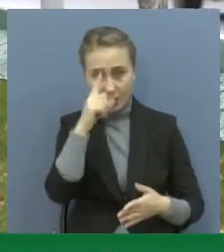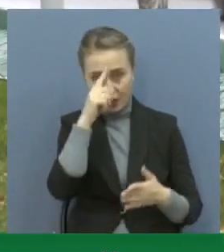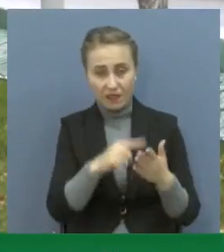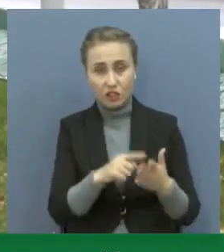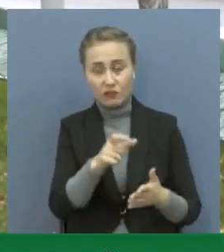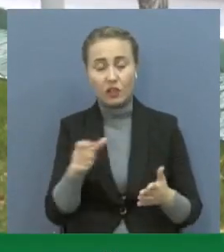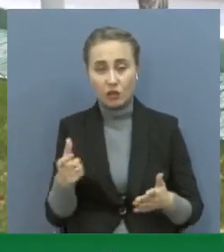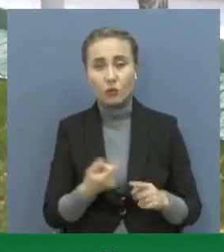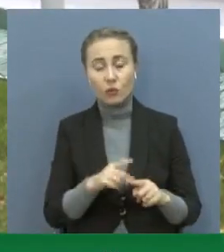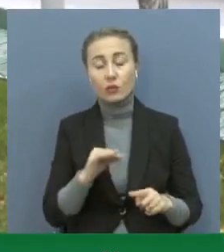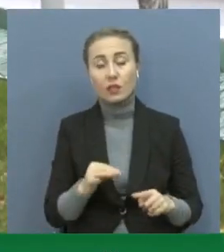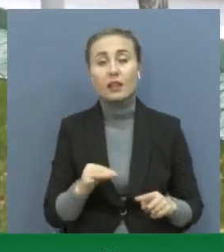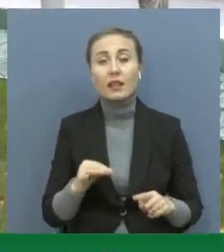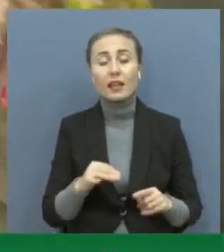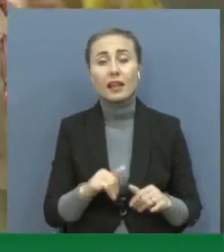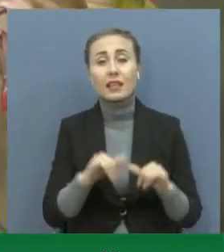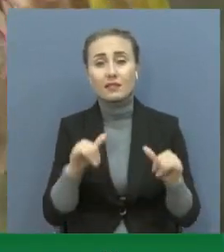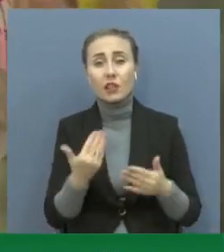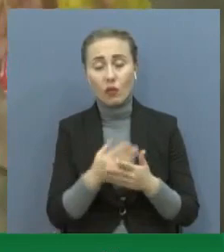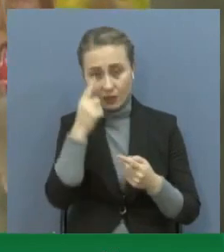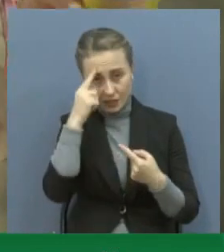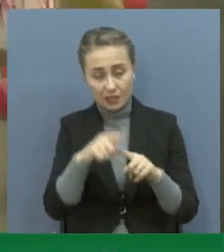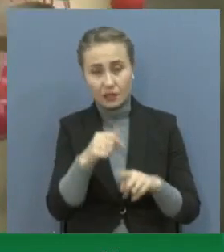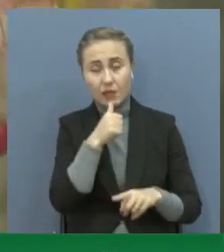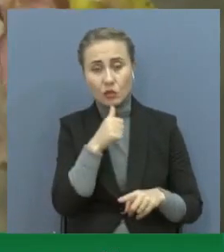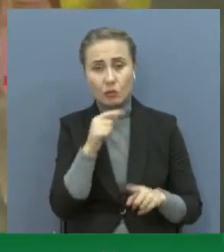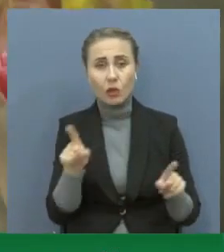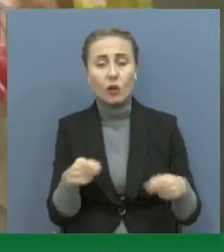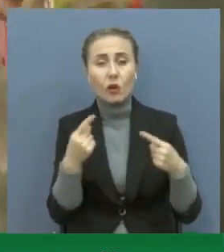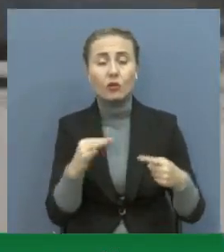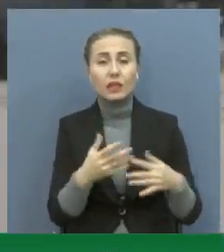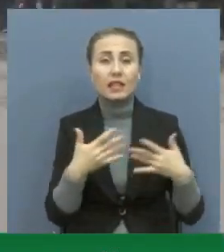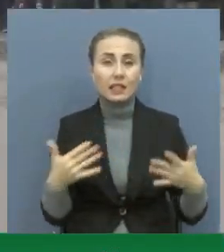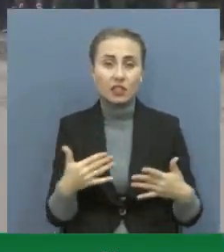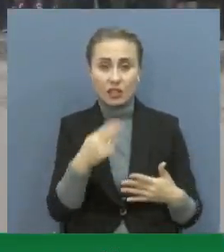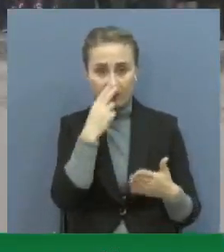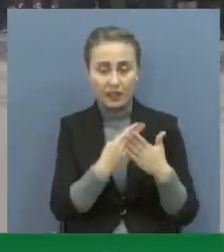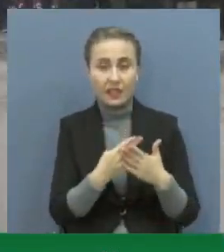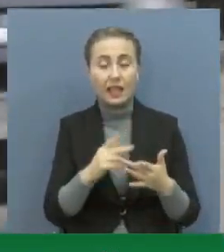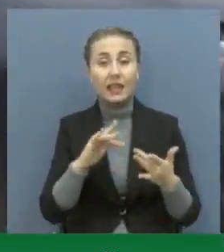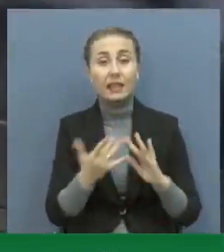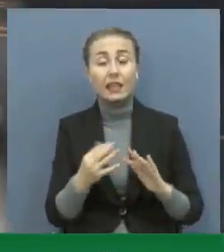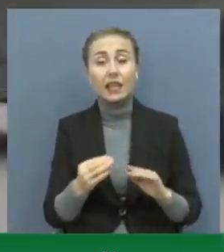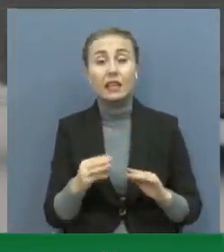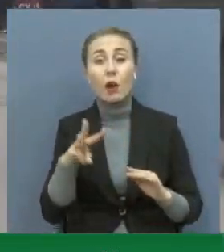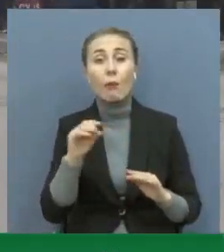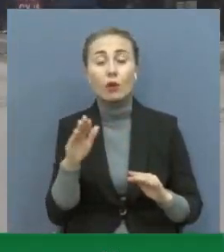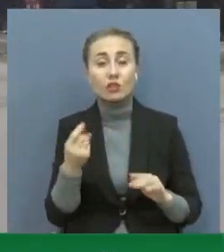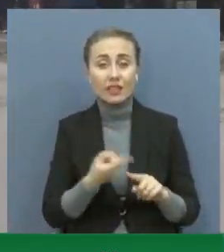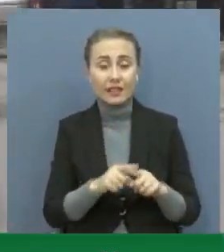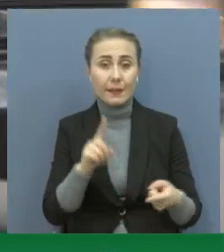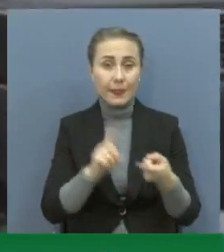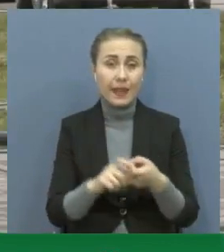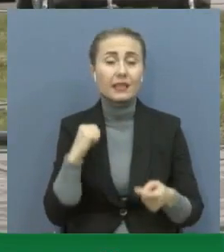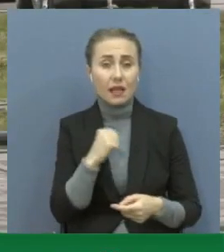люди. Следует отметить, что развитие новых технологий способствует росту различных видов интернет-мошенничеств. В этой связи основным и